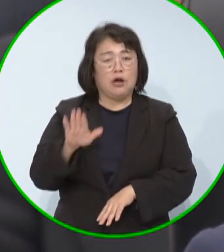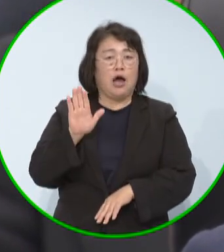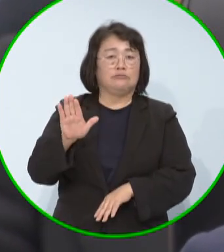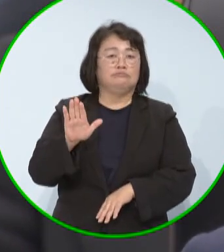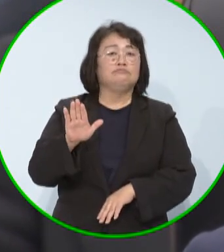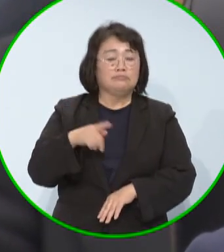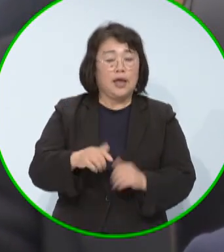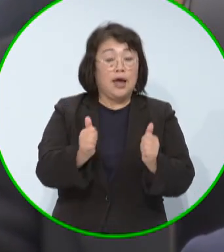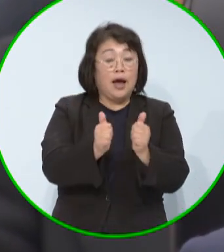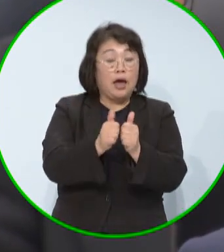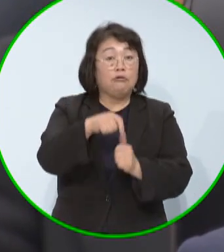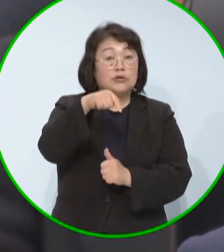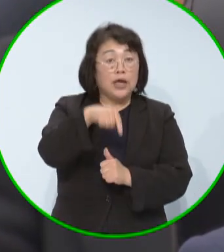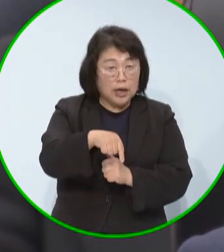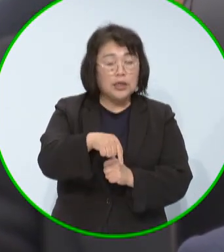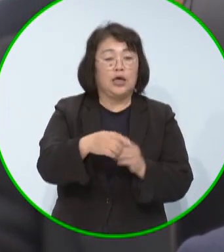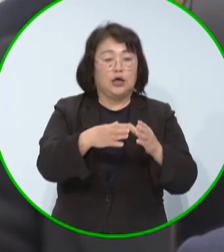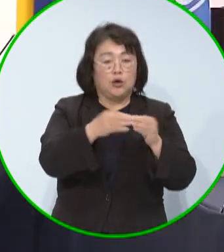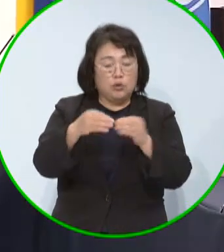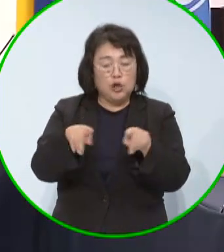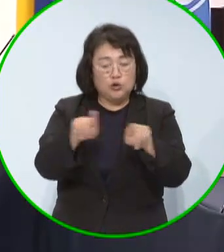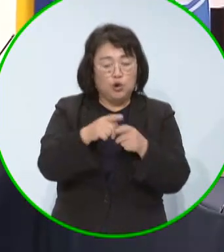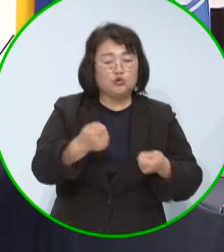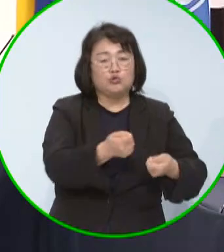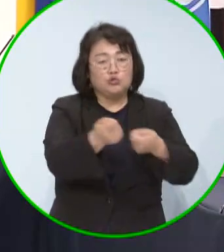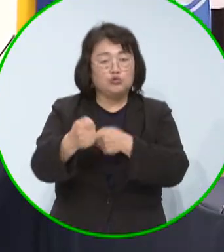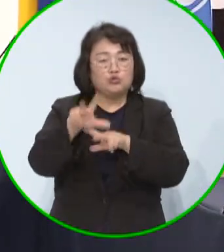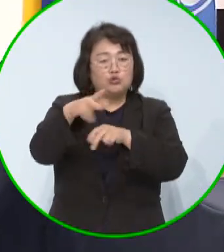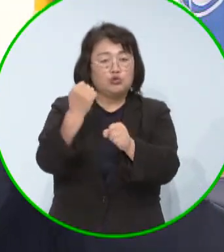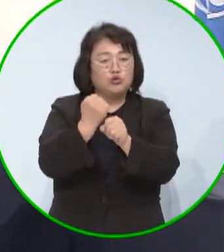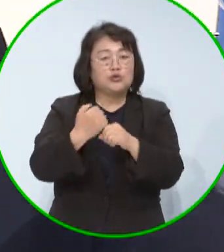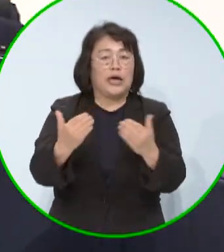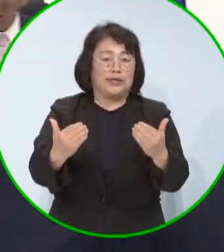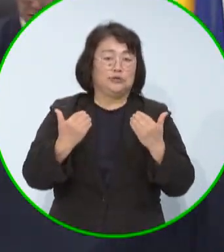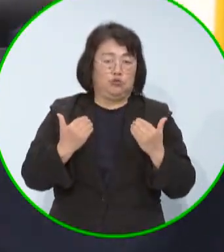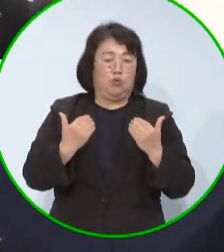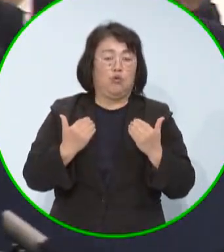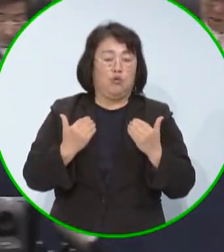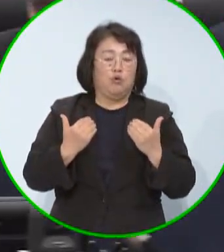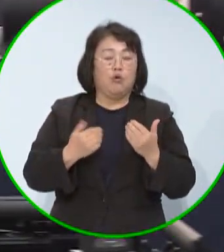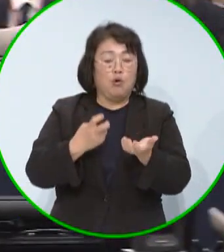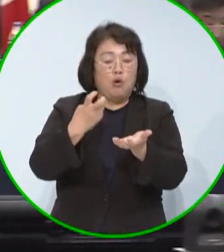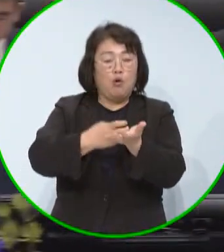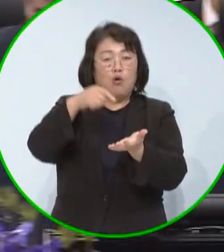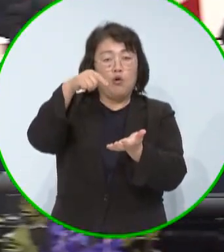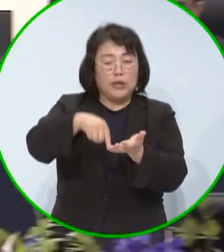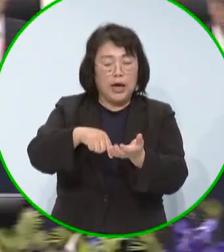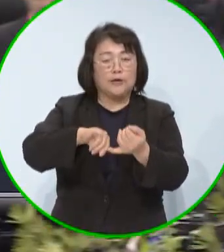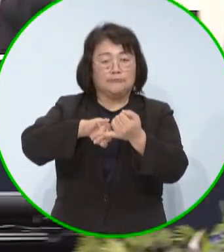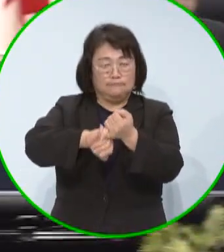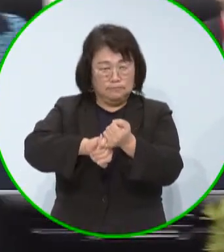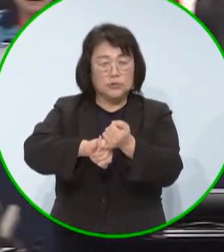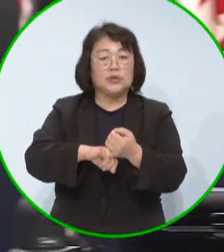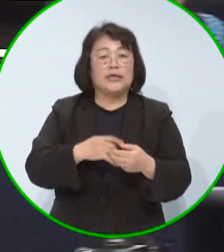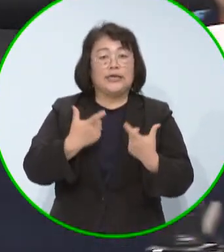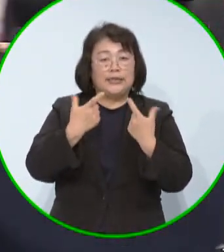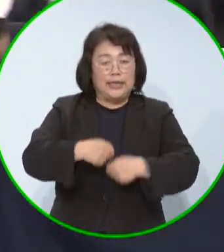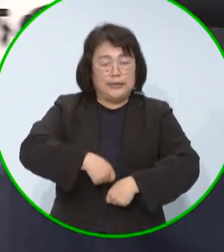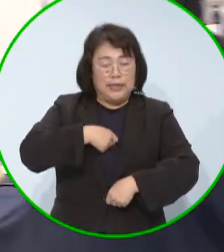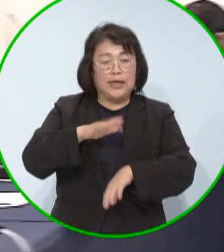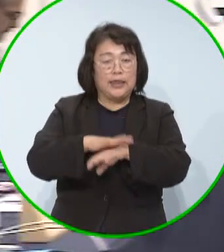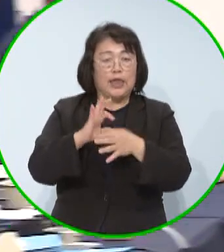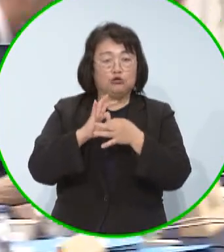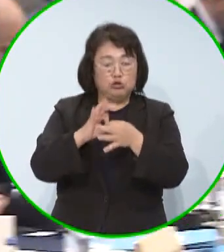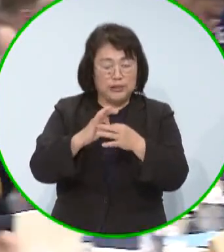会合では各国で共通するルール作りが必要だとして法の支配や適正な手続き